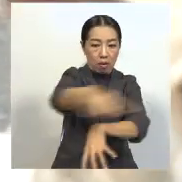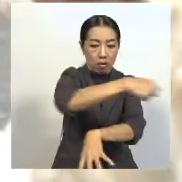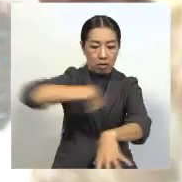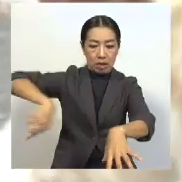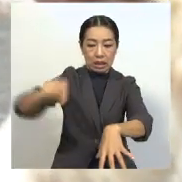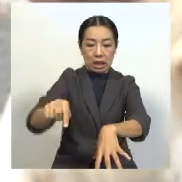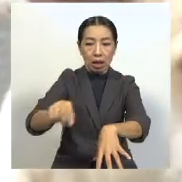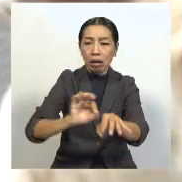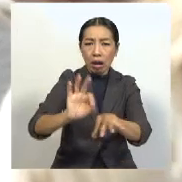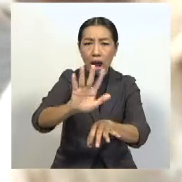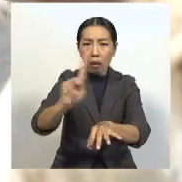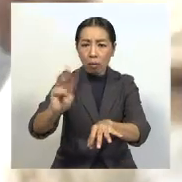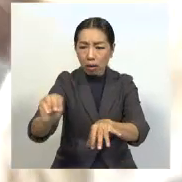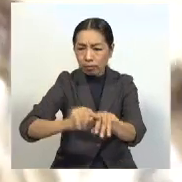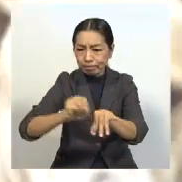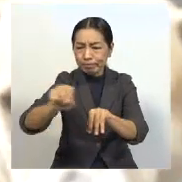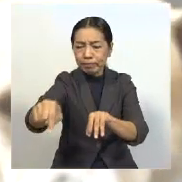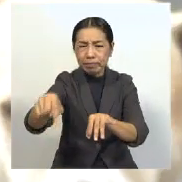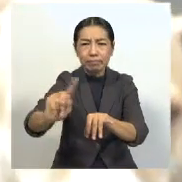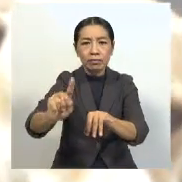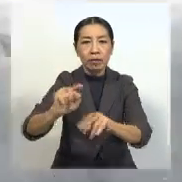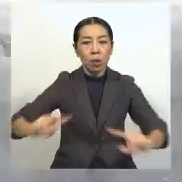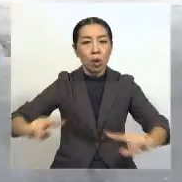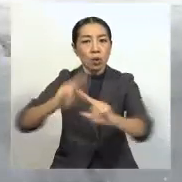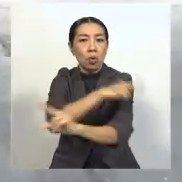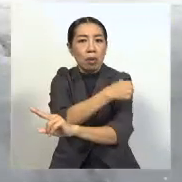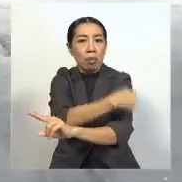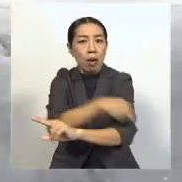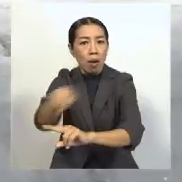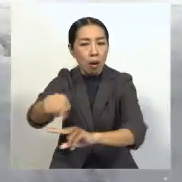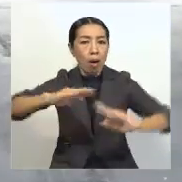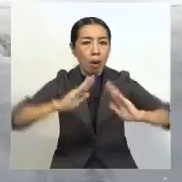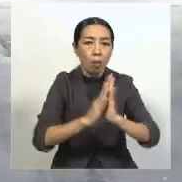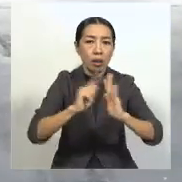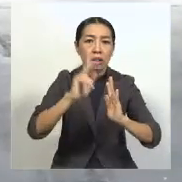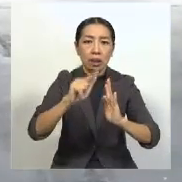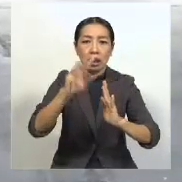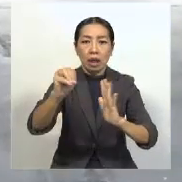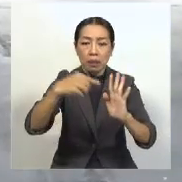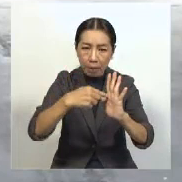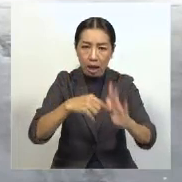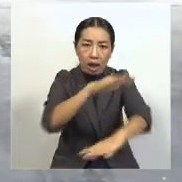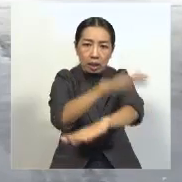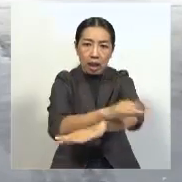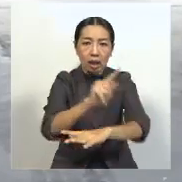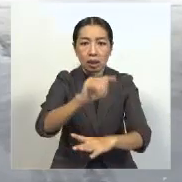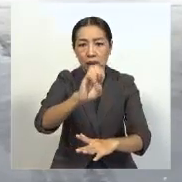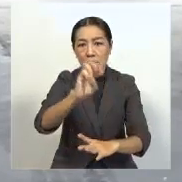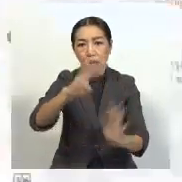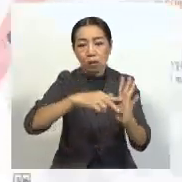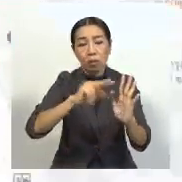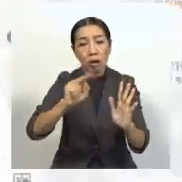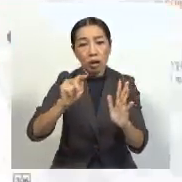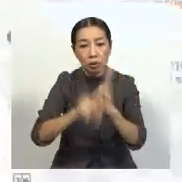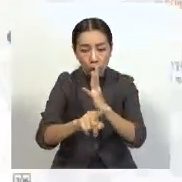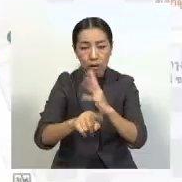5กิโลเมตรถึงไหนบ้างเขาบอกว่าเกือบถึงนู่นเลยฮะกระทรวงสาธารณสุขวัดเขมาแยกติวานนท์ไปจนถึงวงสว่างเลยนะครับพื้น